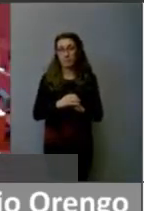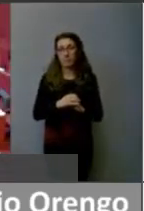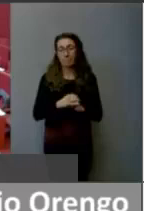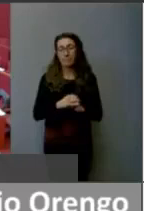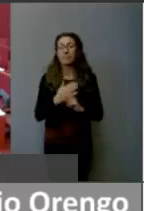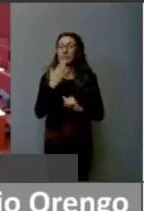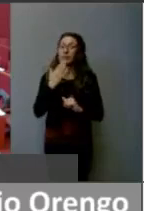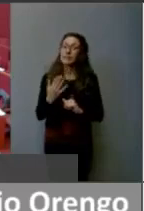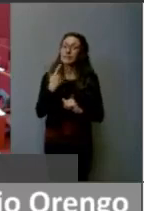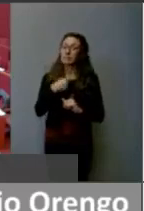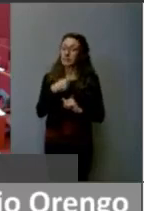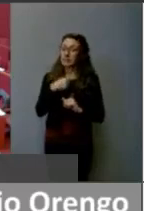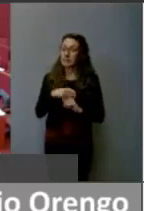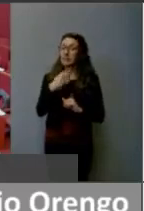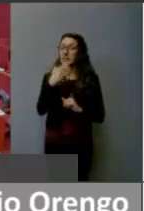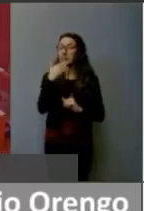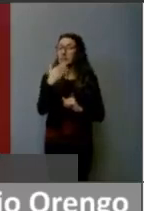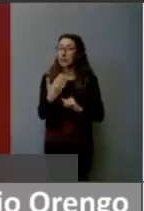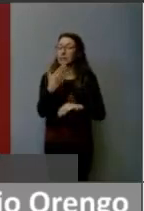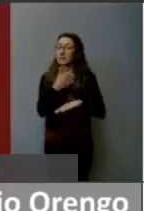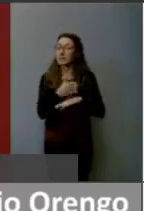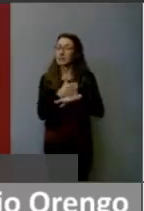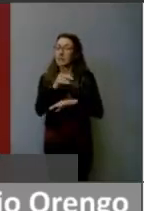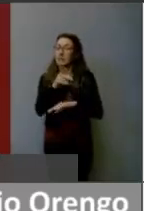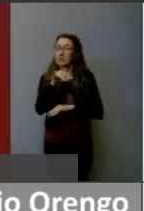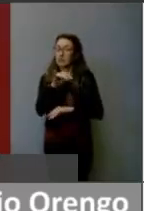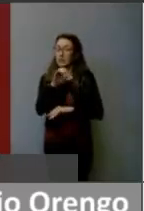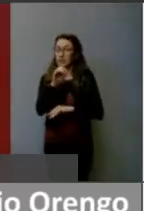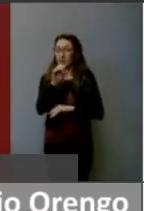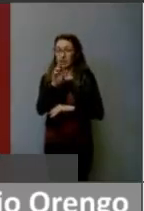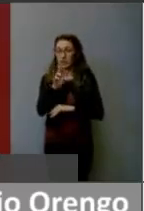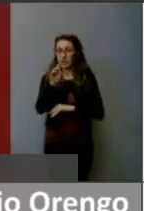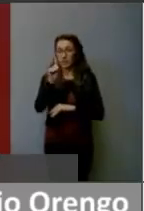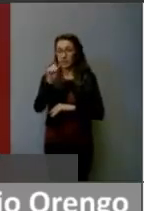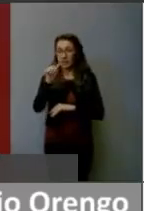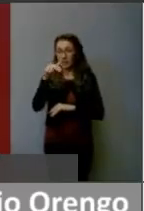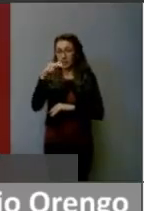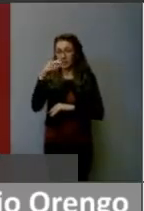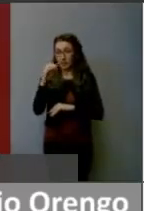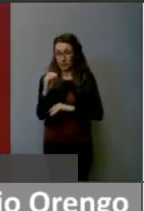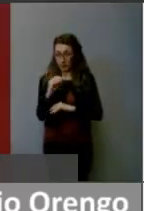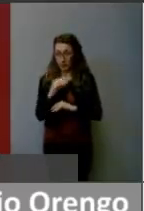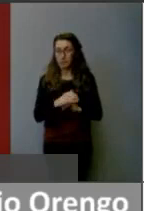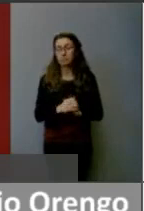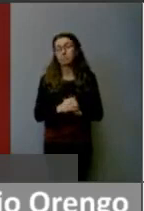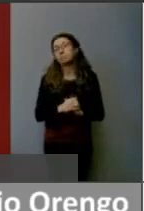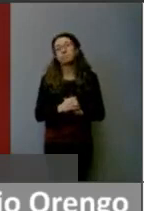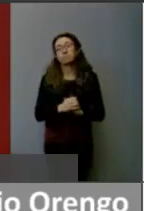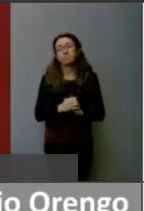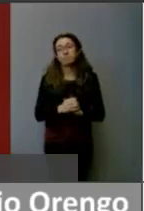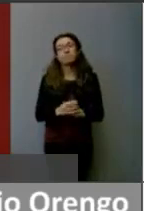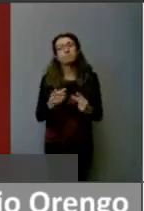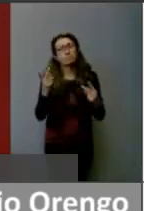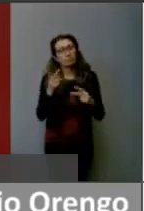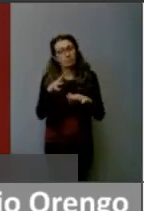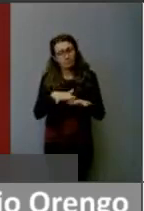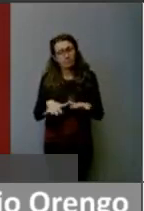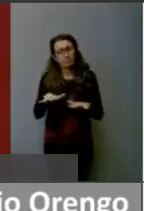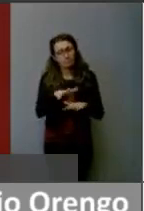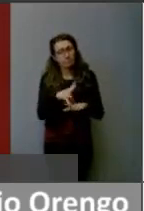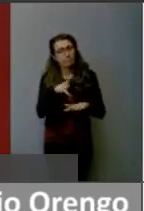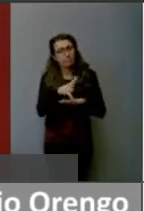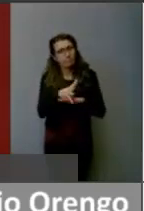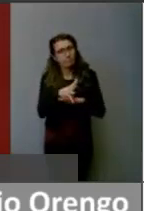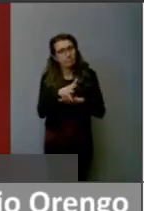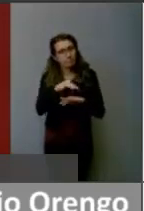Grazie Presidente, grazie consigliere Giordano. Adesso c'era stato un accesso in loco, probabilmente io